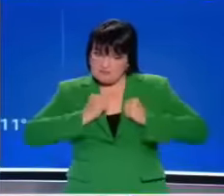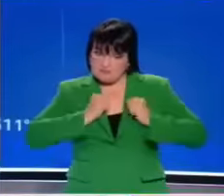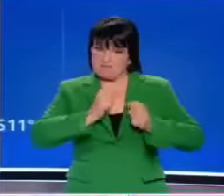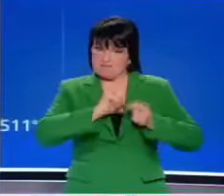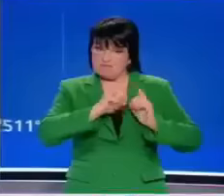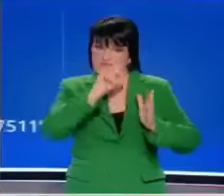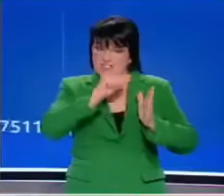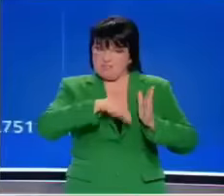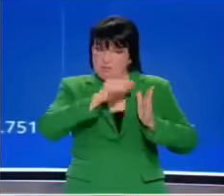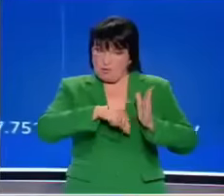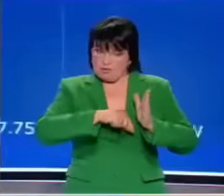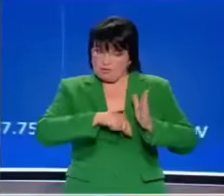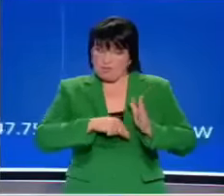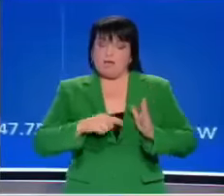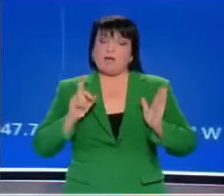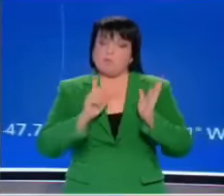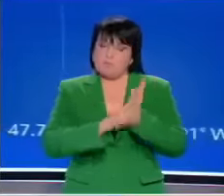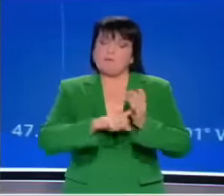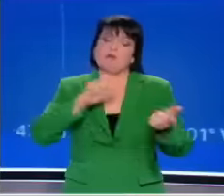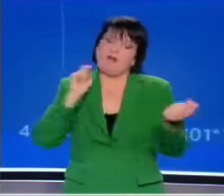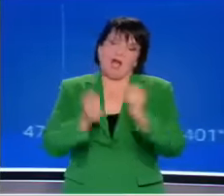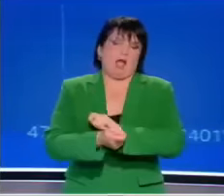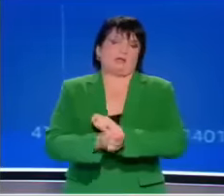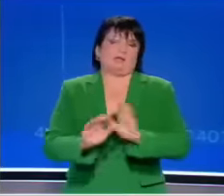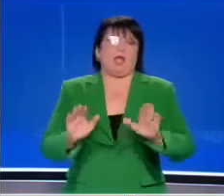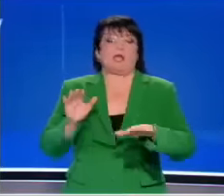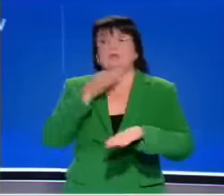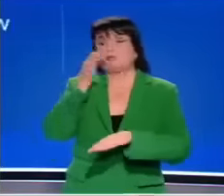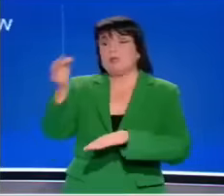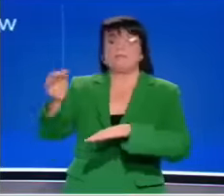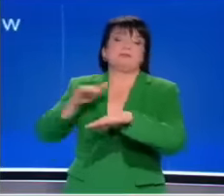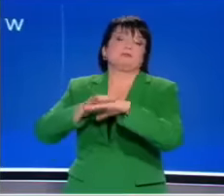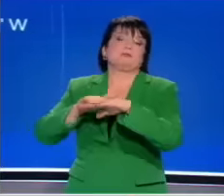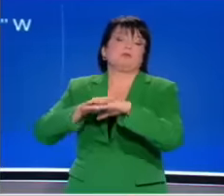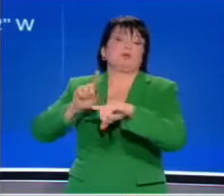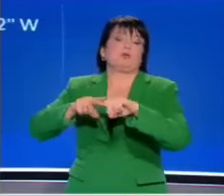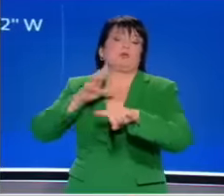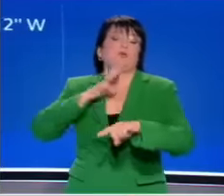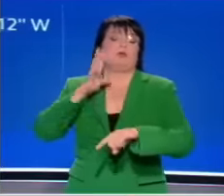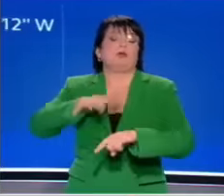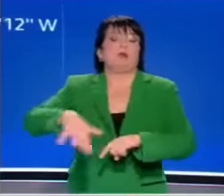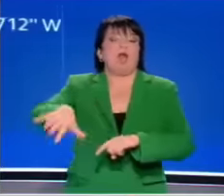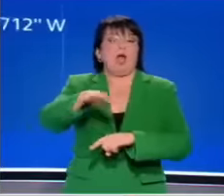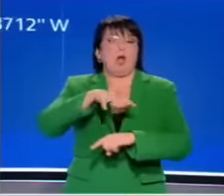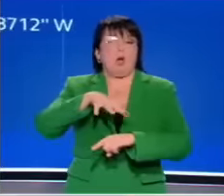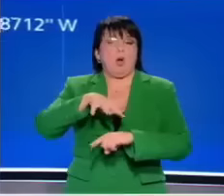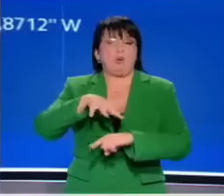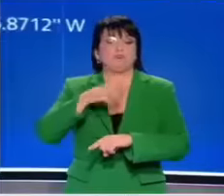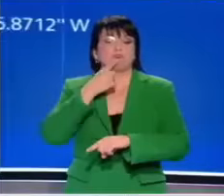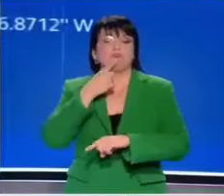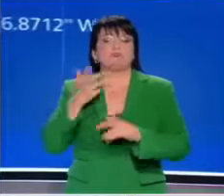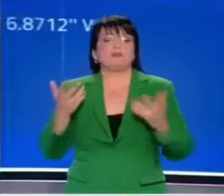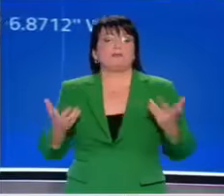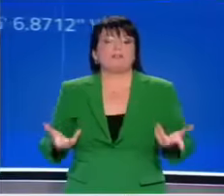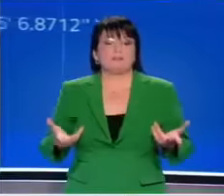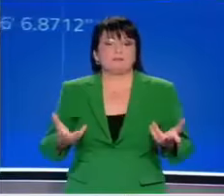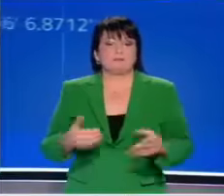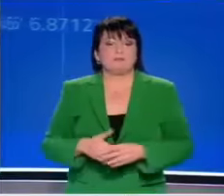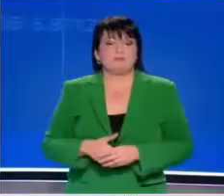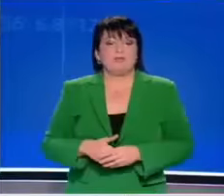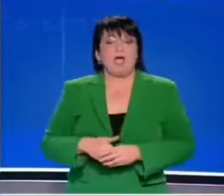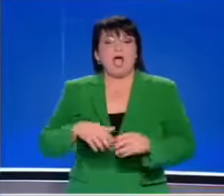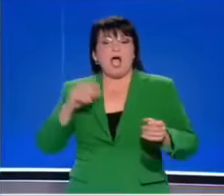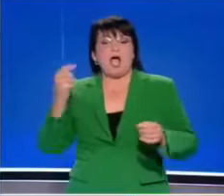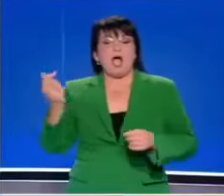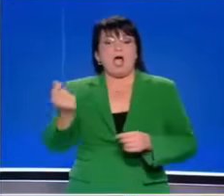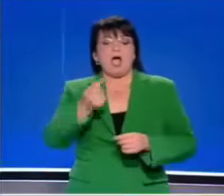συμφωνία να πάει να την αλλάξει αλλιώς να ζητήσει συγγνώμη από τον ελληνικό λαό που του είπε ψέμα το γεγονός ότι αυτή η συμφωνία